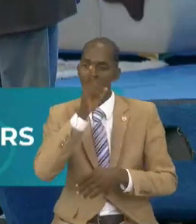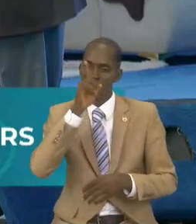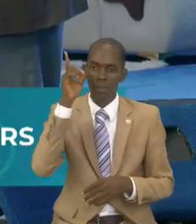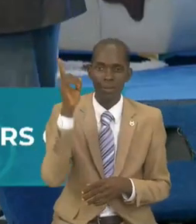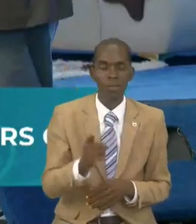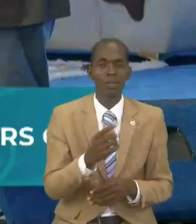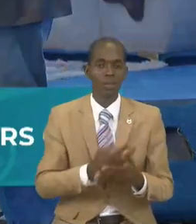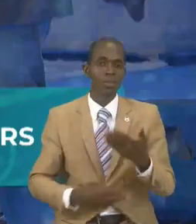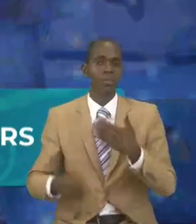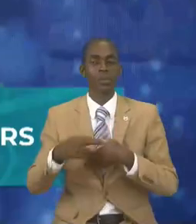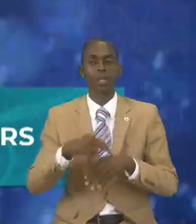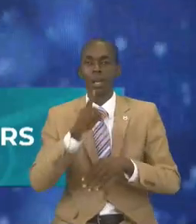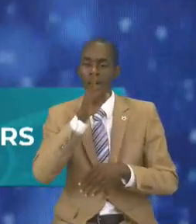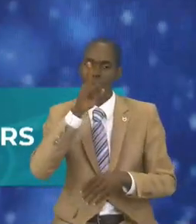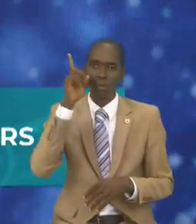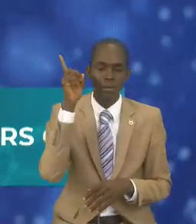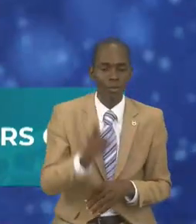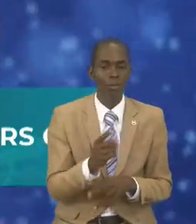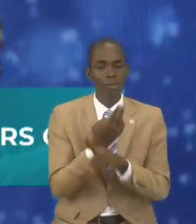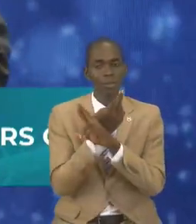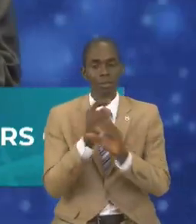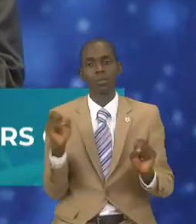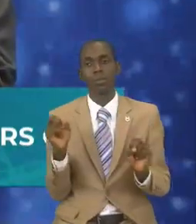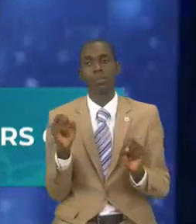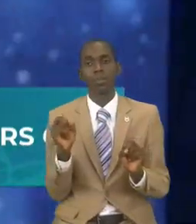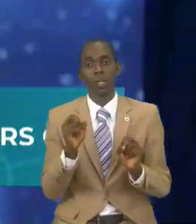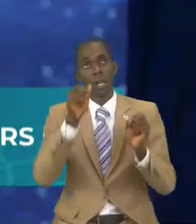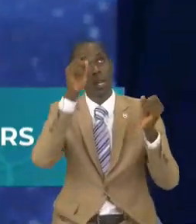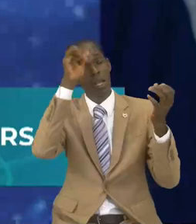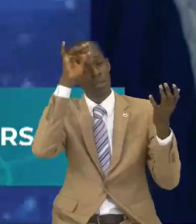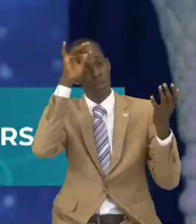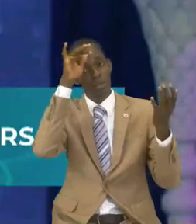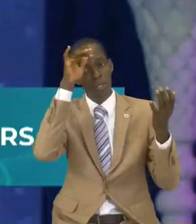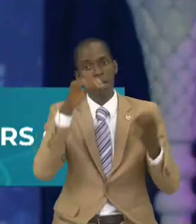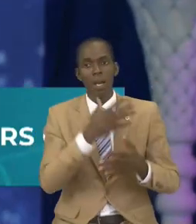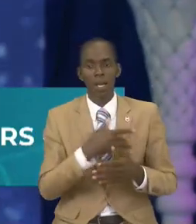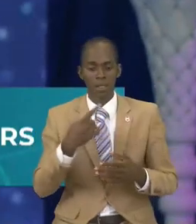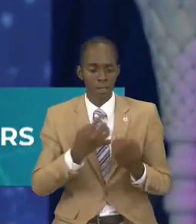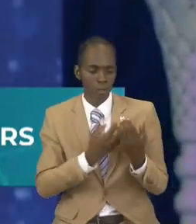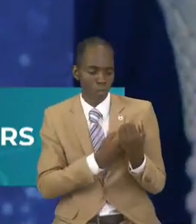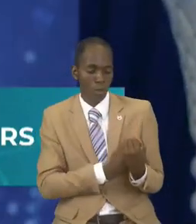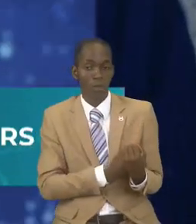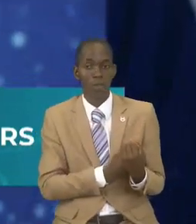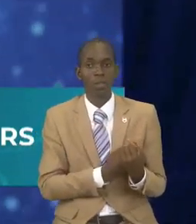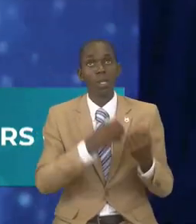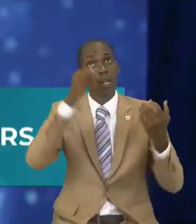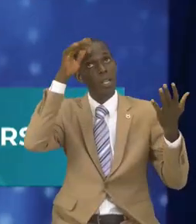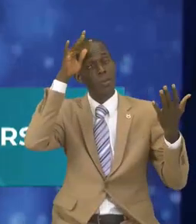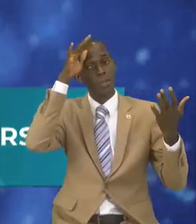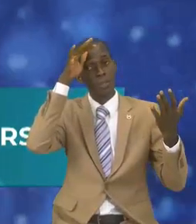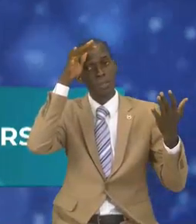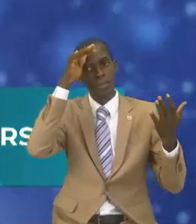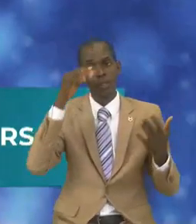la restauration rassurée, la rédemption rassurée. L'attente confiante des chercheurs